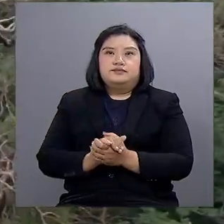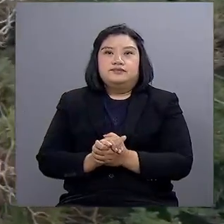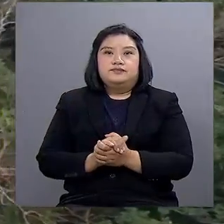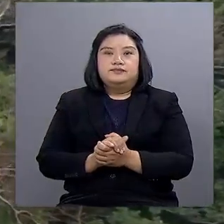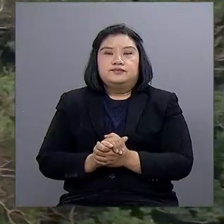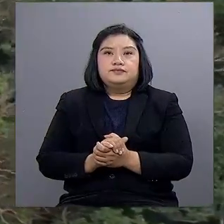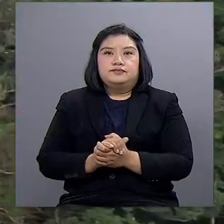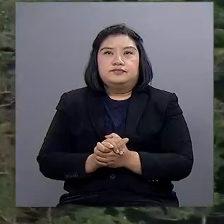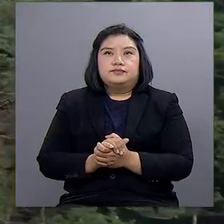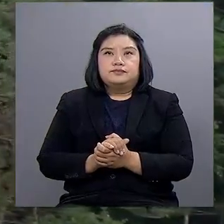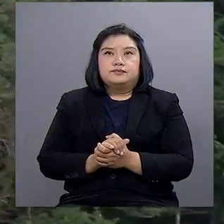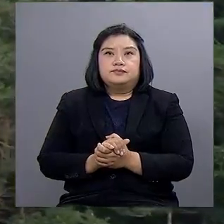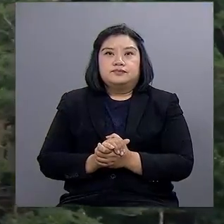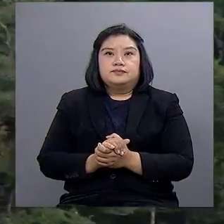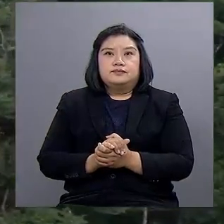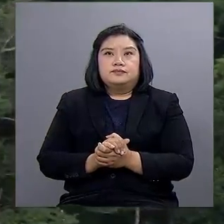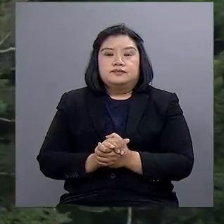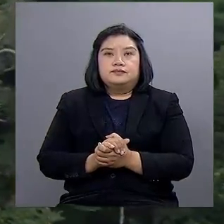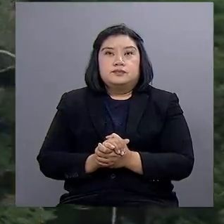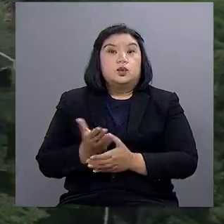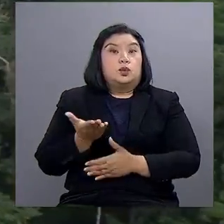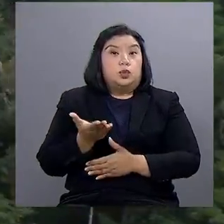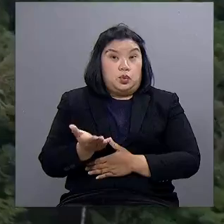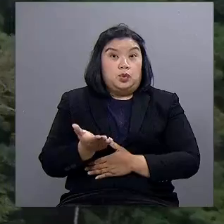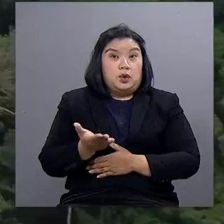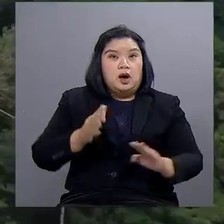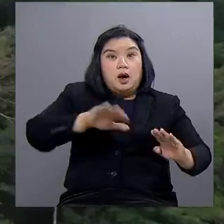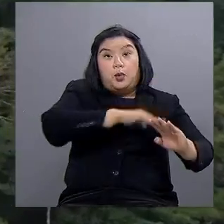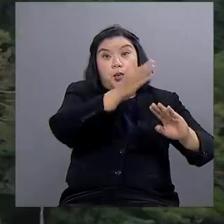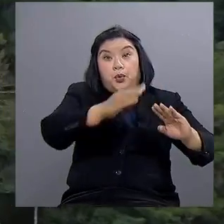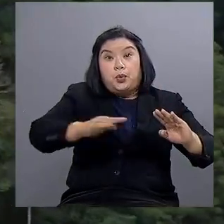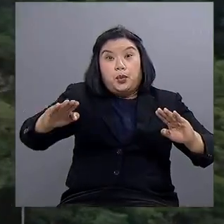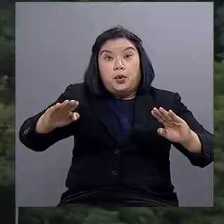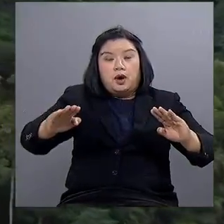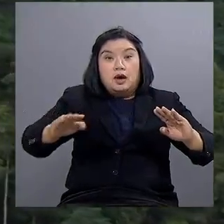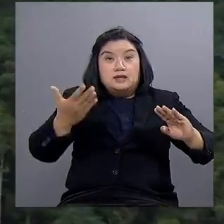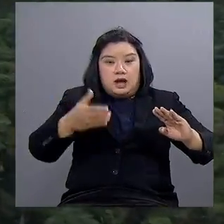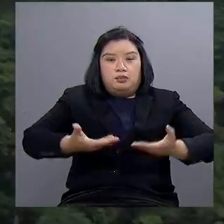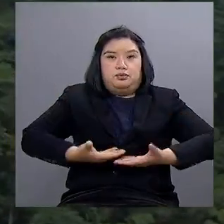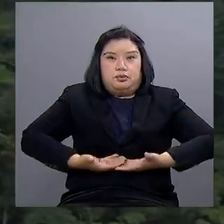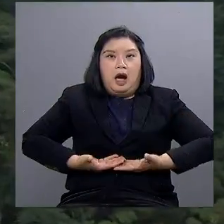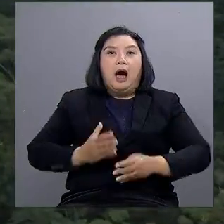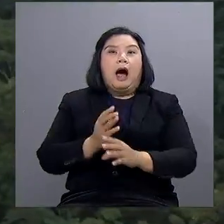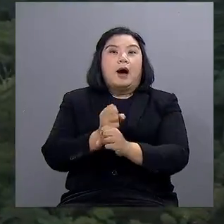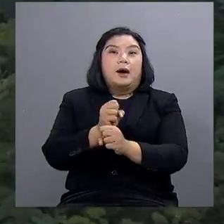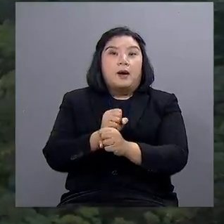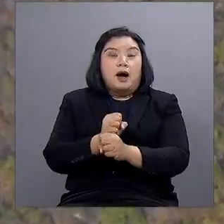นี่แหละค่ะคุณผู้ชมนี่คือหุบเหววังบาดาลนะคะสถานที่ท่องเที่ยวแห่งใหม่อยู่ที่บริเวณสำนักสงฆ์ถ้ำท